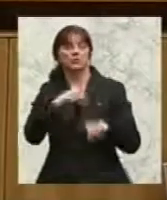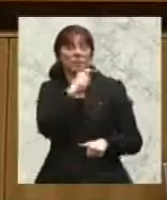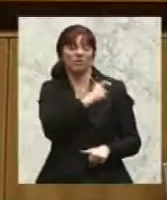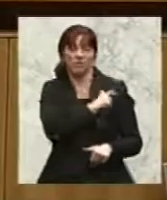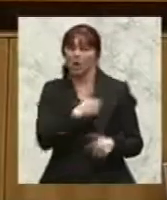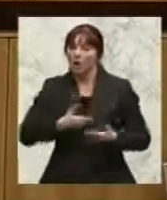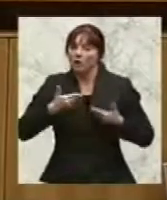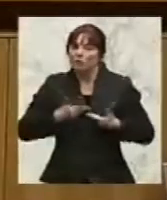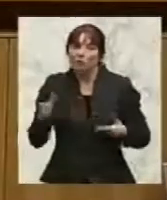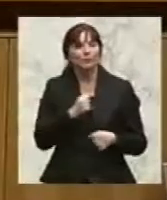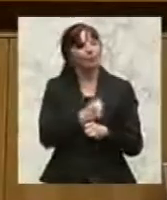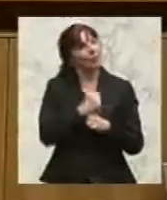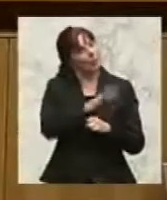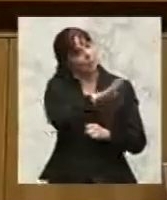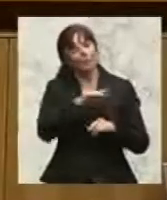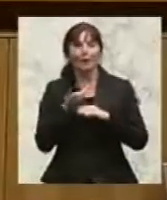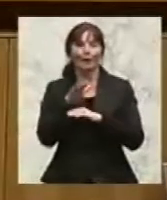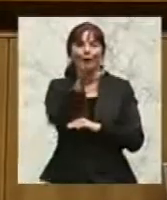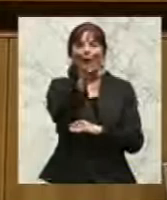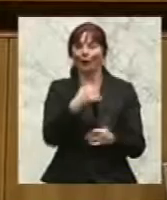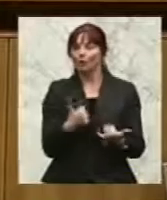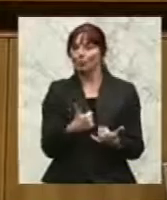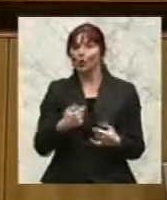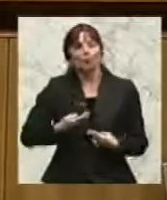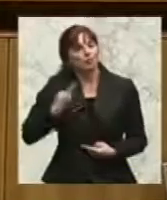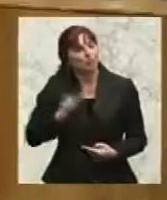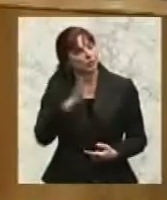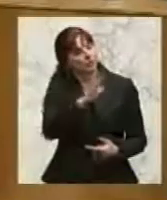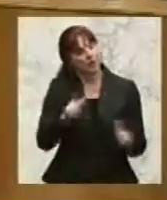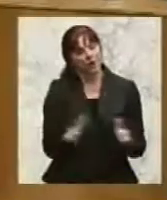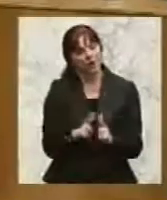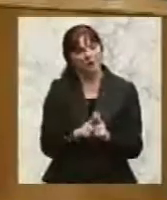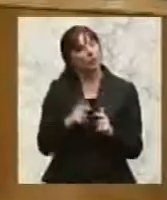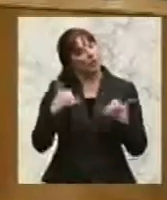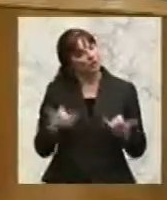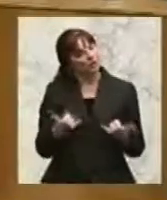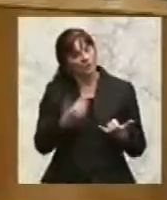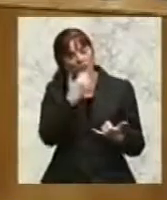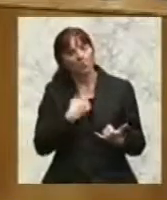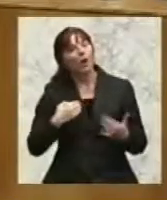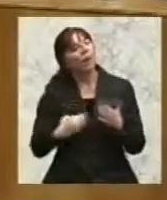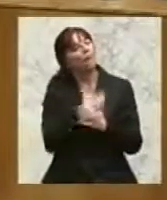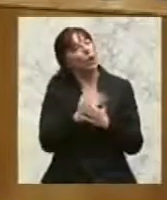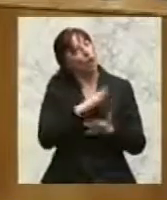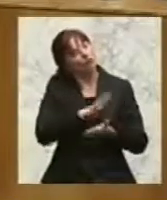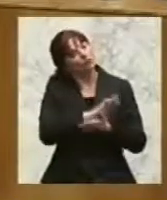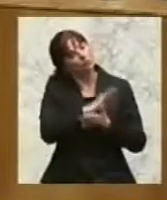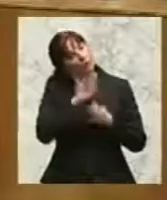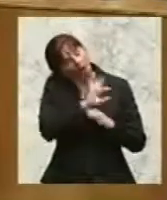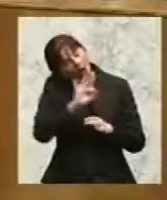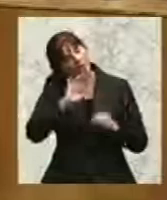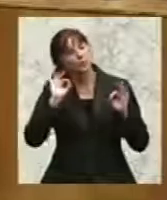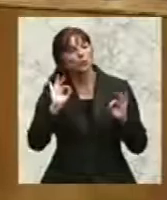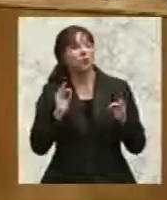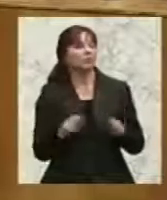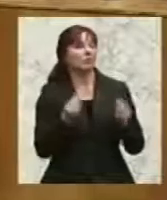bin stolz auf ihre Leistungen und möchte Ihnen bei dieser Gelegenheit auch alles Gute zu Ihren neuen Aufgaben wünschen. Gleichzeitig vergrößern aber